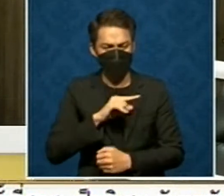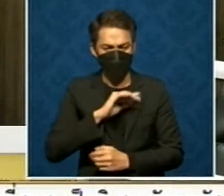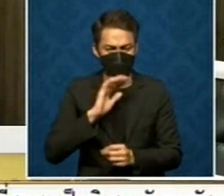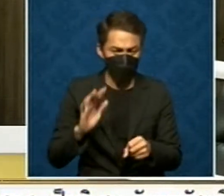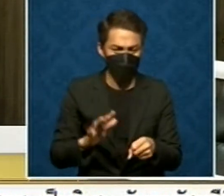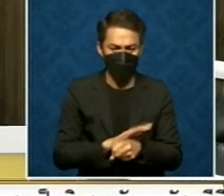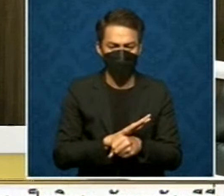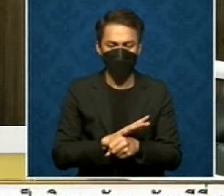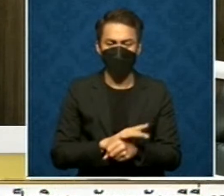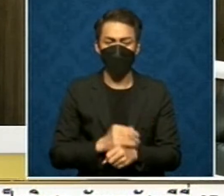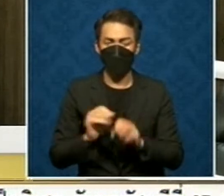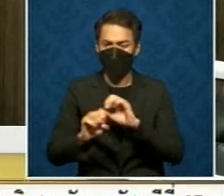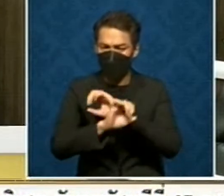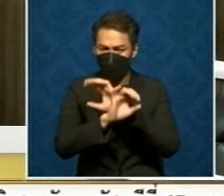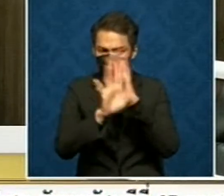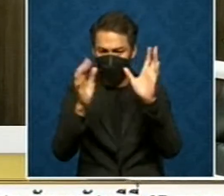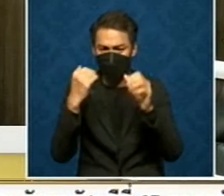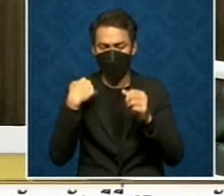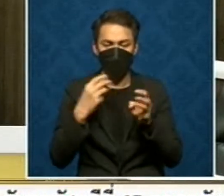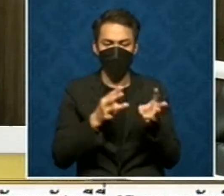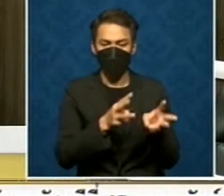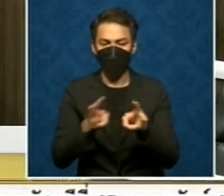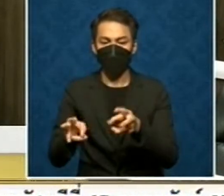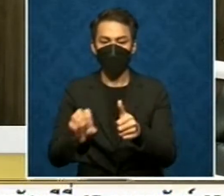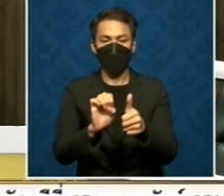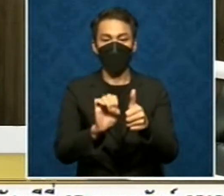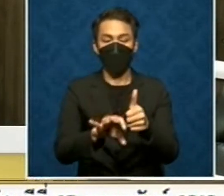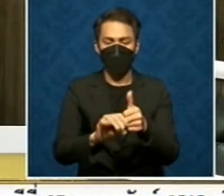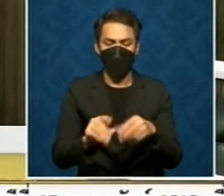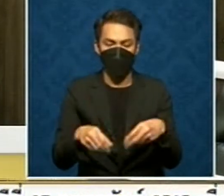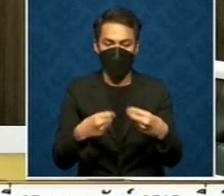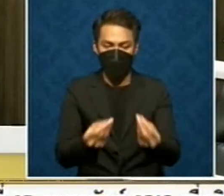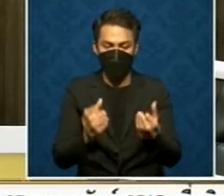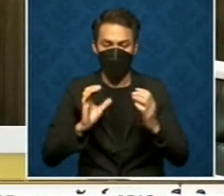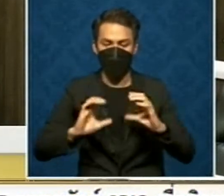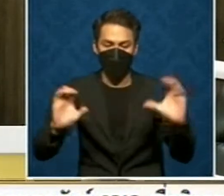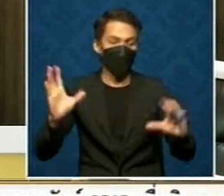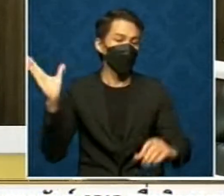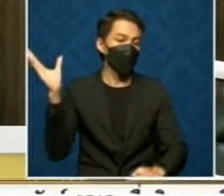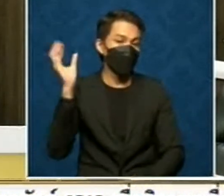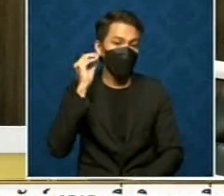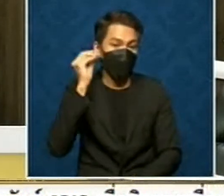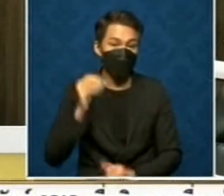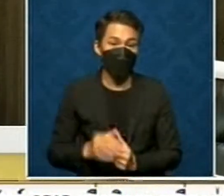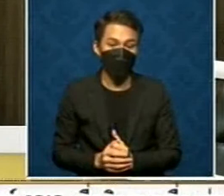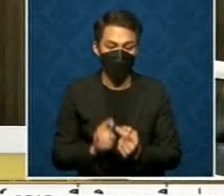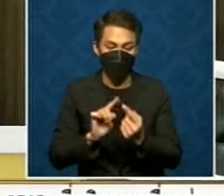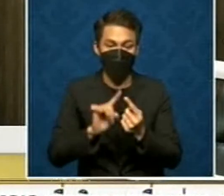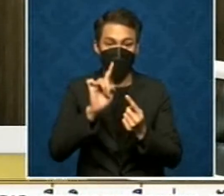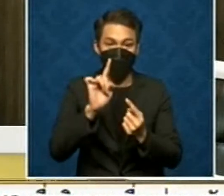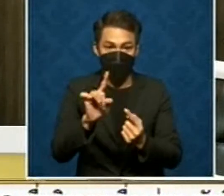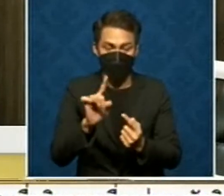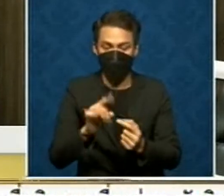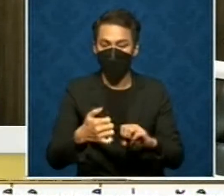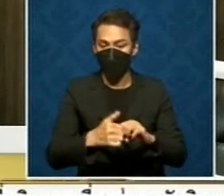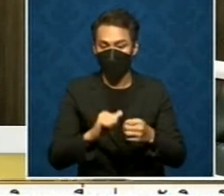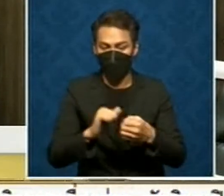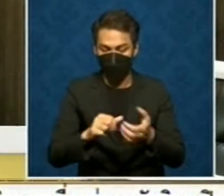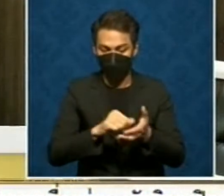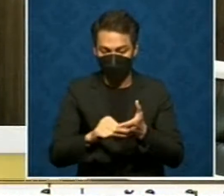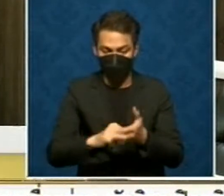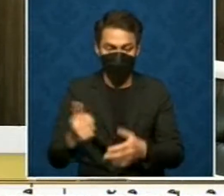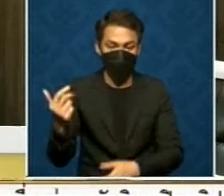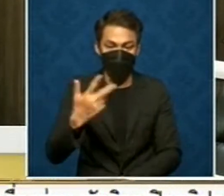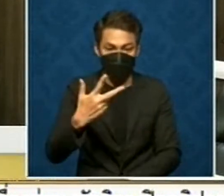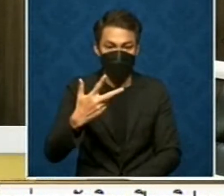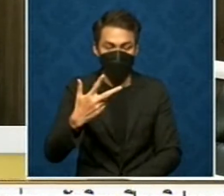นอทางออกที่หวงว่ารัฐบาลจะฟังบ้างข้อแก เราตแ้ปัหาเรื่องนี้อย่น้อยสามด้านด้กัข้อท